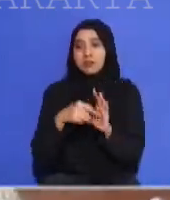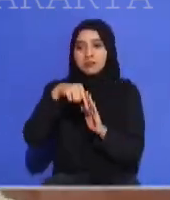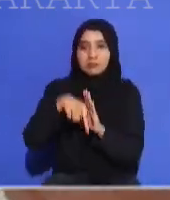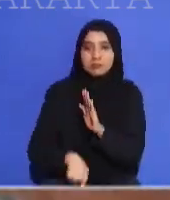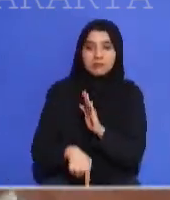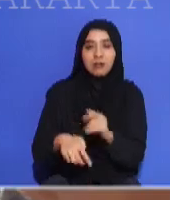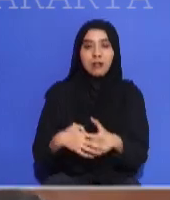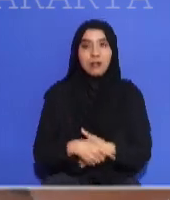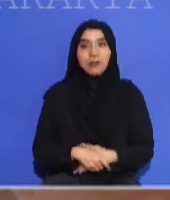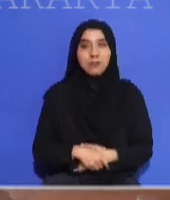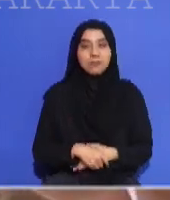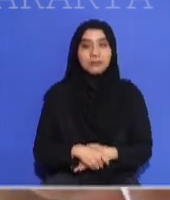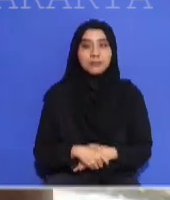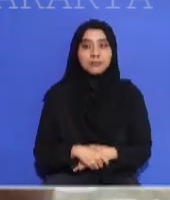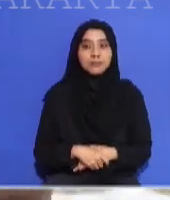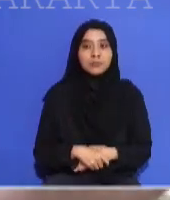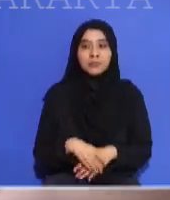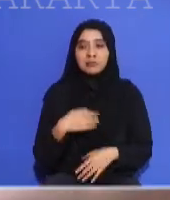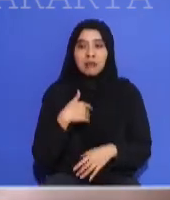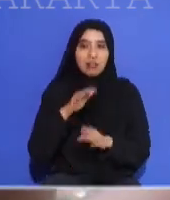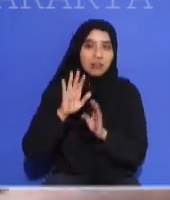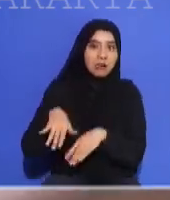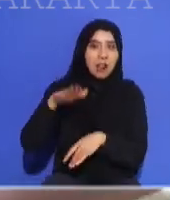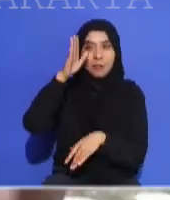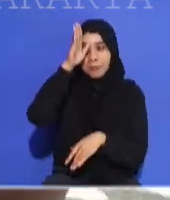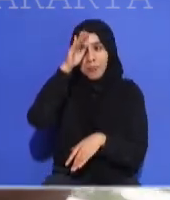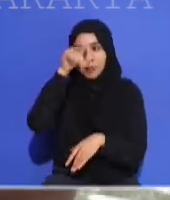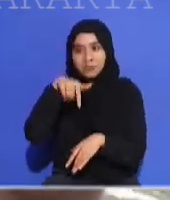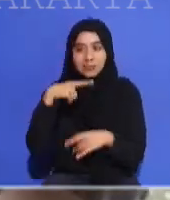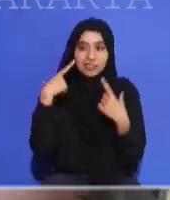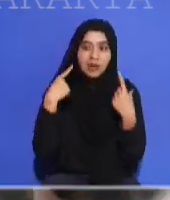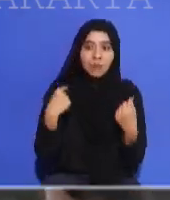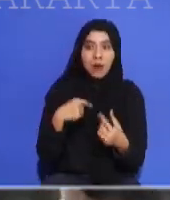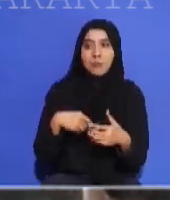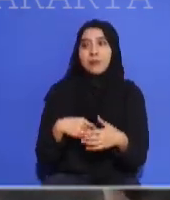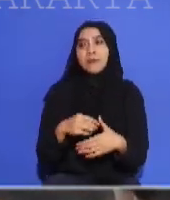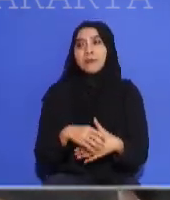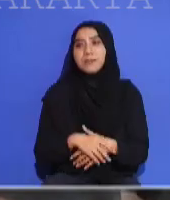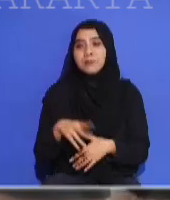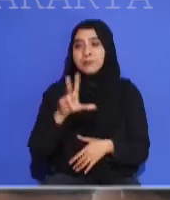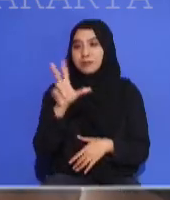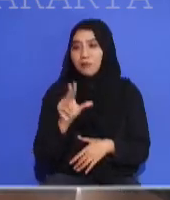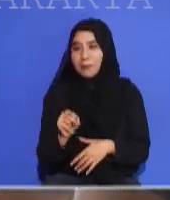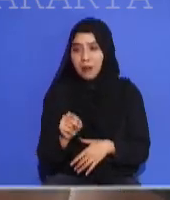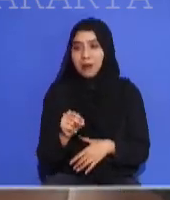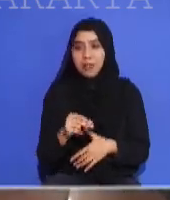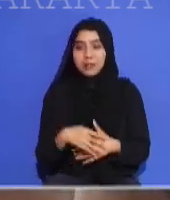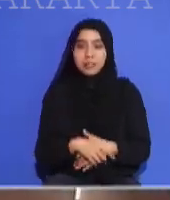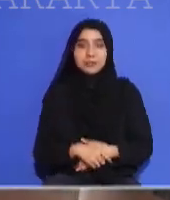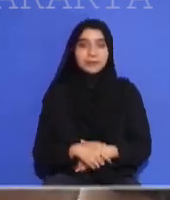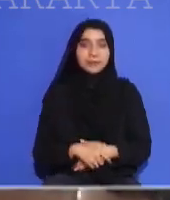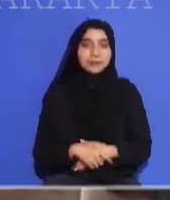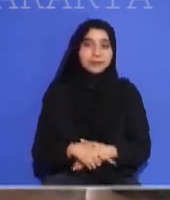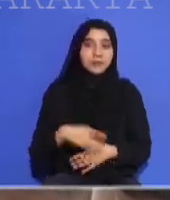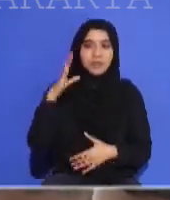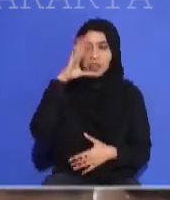Bali, aslinya dari Jawa Barat. Namanya Bu, tahu ini dari mana? Dari Instagram. Setelah melihat ini seperti apa?